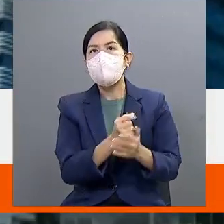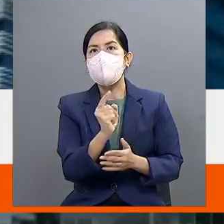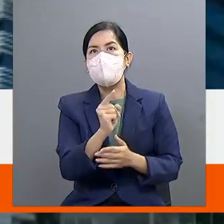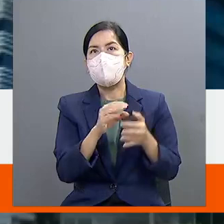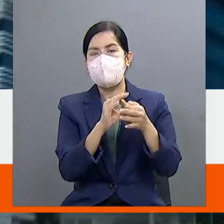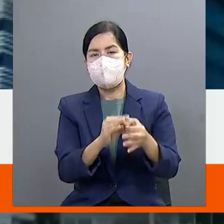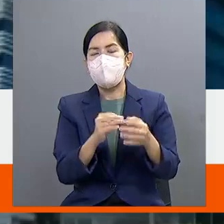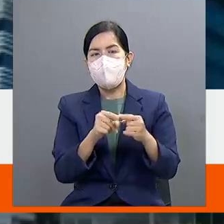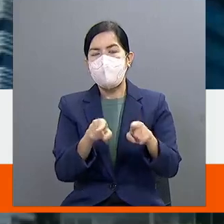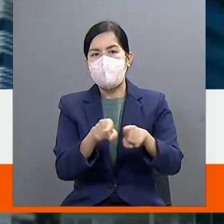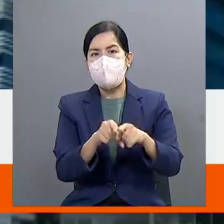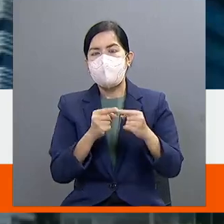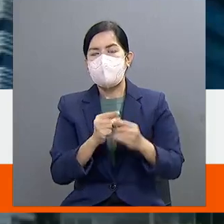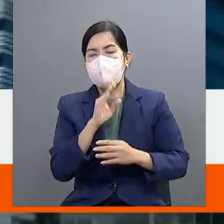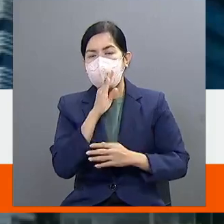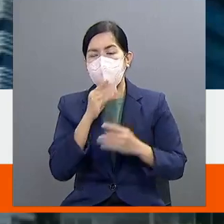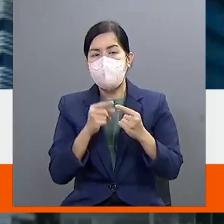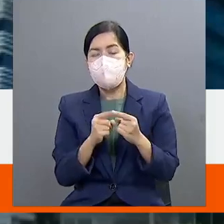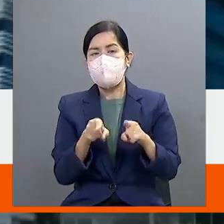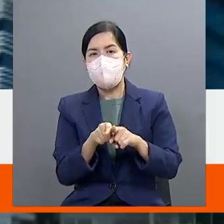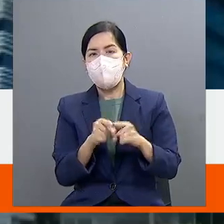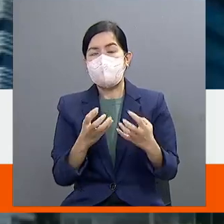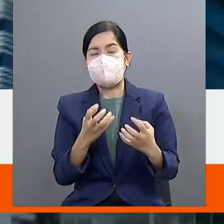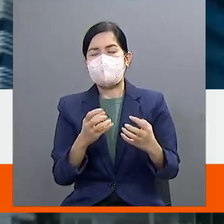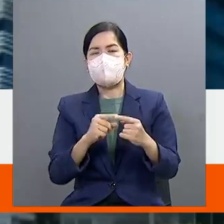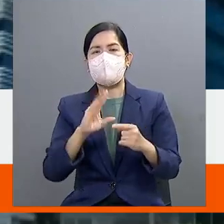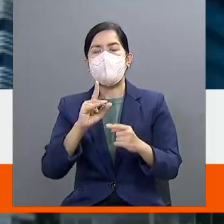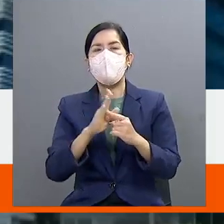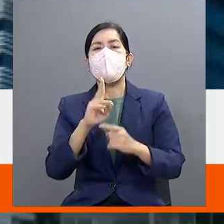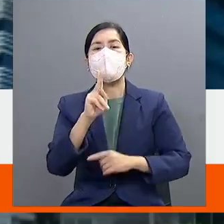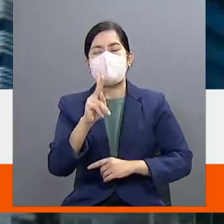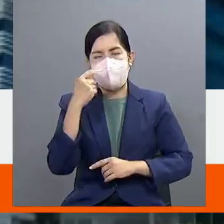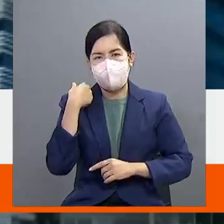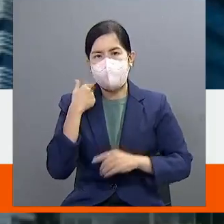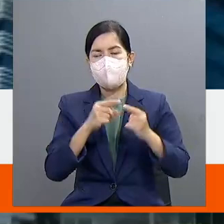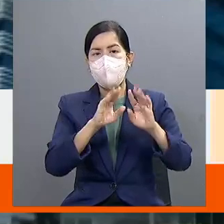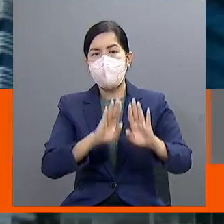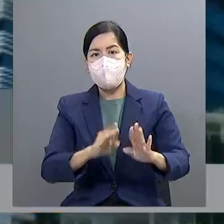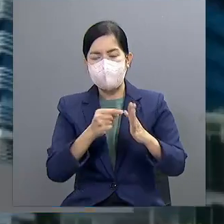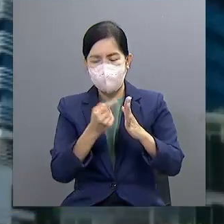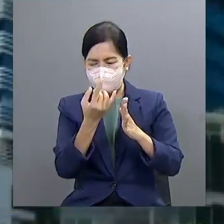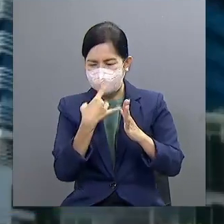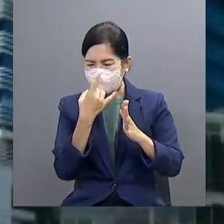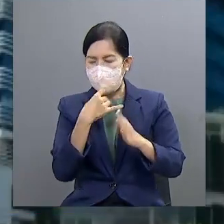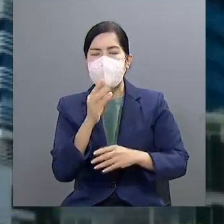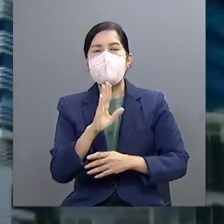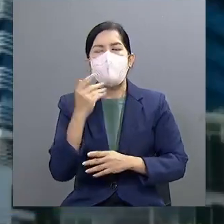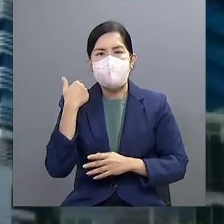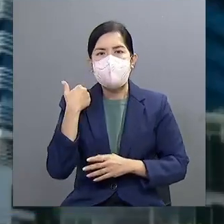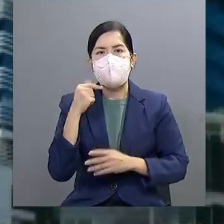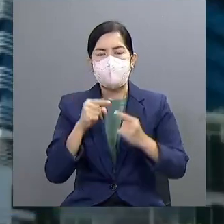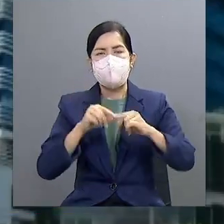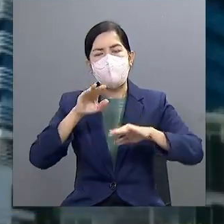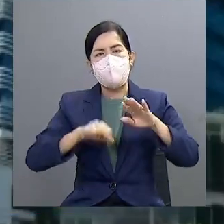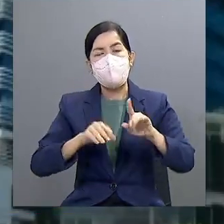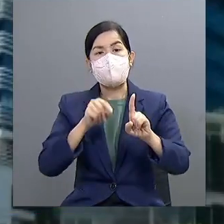บดื้อยานะคะซึ่งอุบัติการเนี่ยมันแค่1ใน41ใน100,000นะคะอย่างนะคะลมชักอื่นๆเนี่ยบ